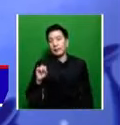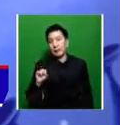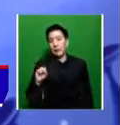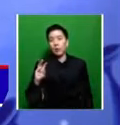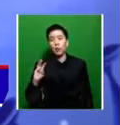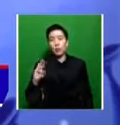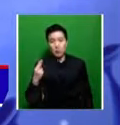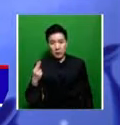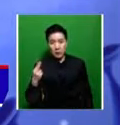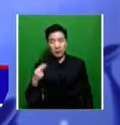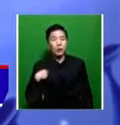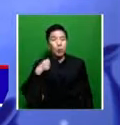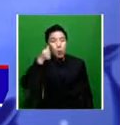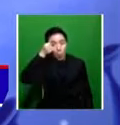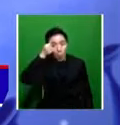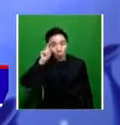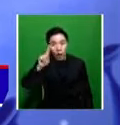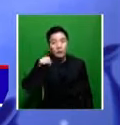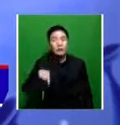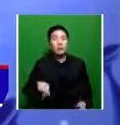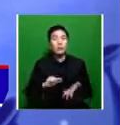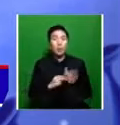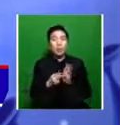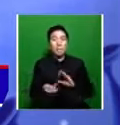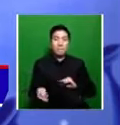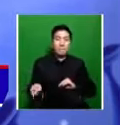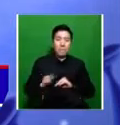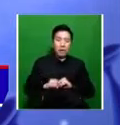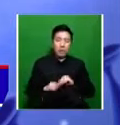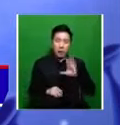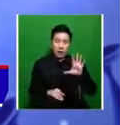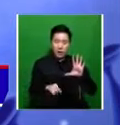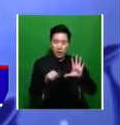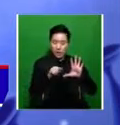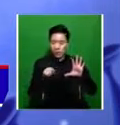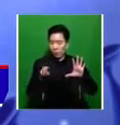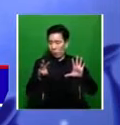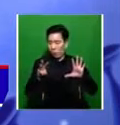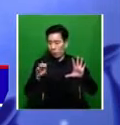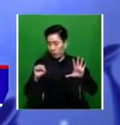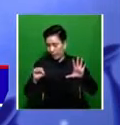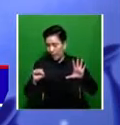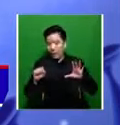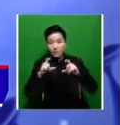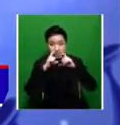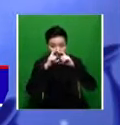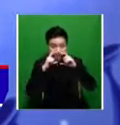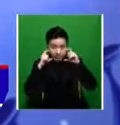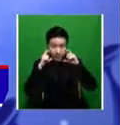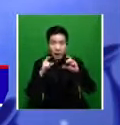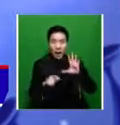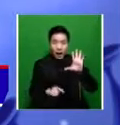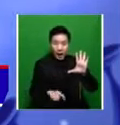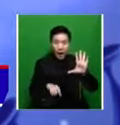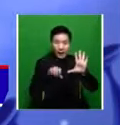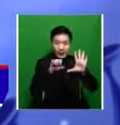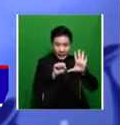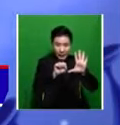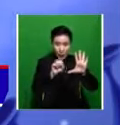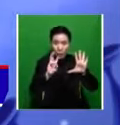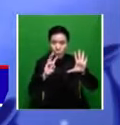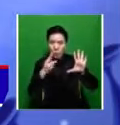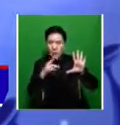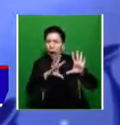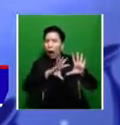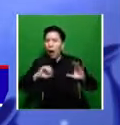1,760,000 ชิ้นต่อวันนะคะจำนวนที่เพิ่มขึ้นประมาณ 5-6,000 ชิ้น 5,600,000 ชิ้นต่อวันเนี่ยไปไห